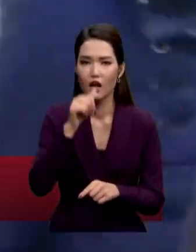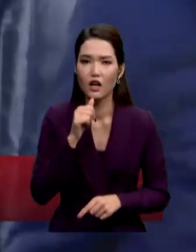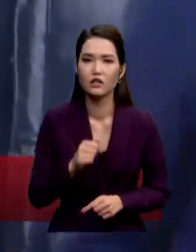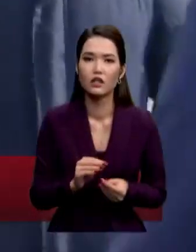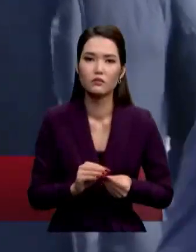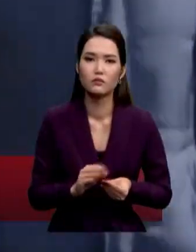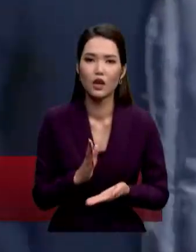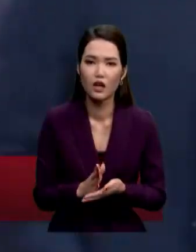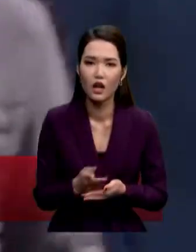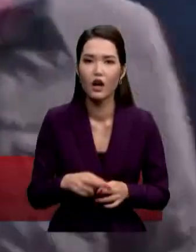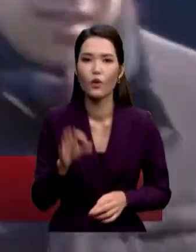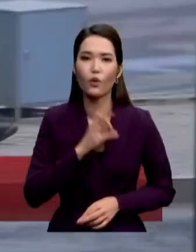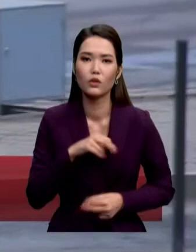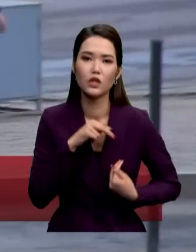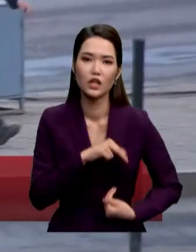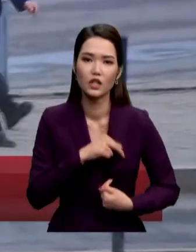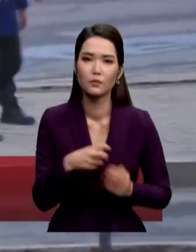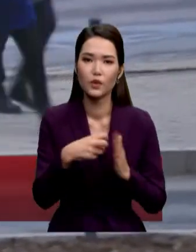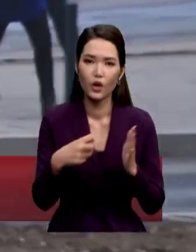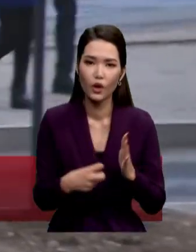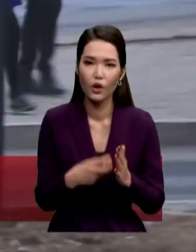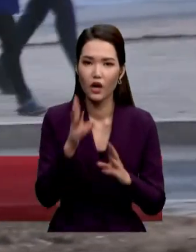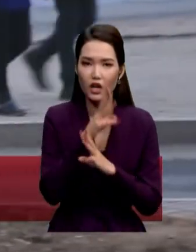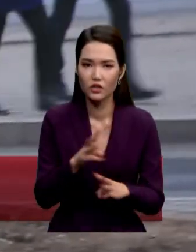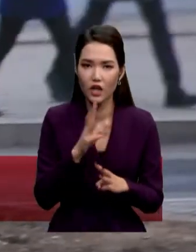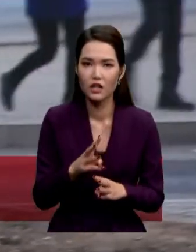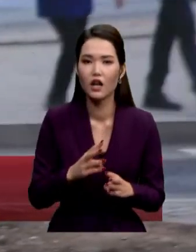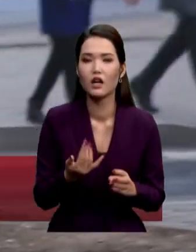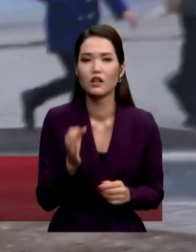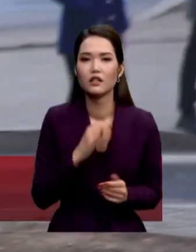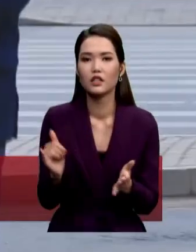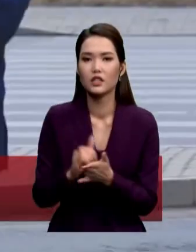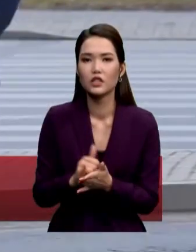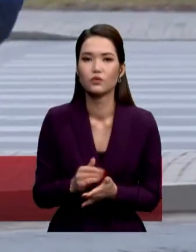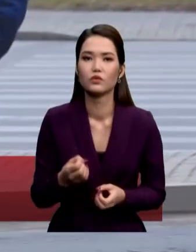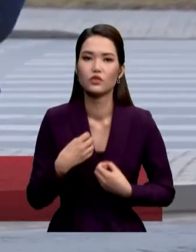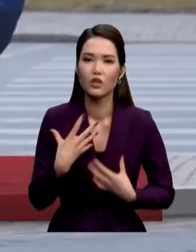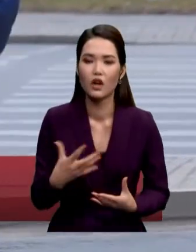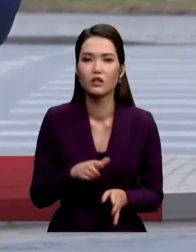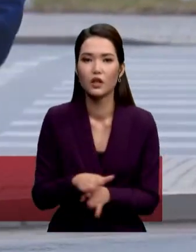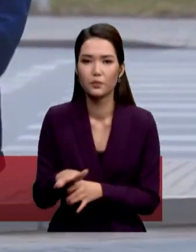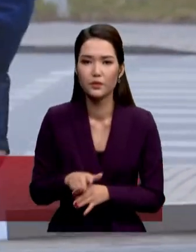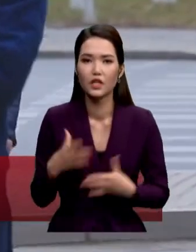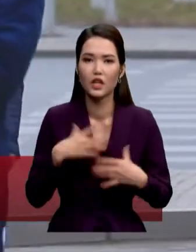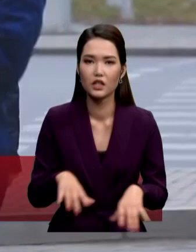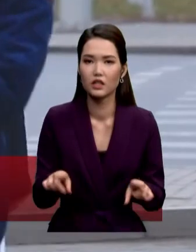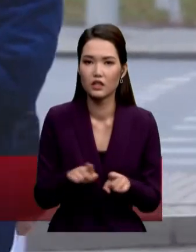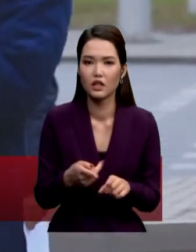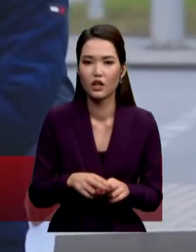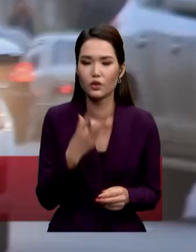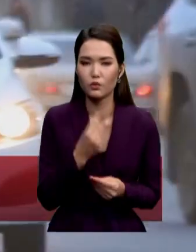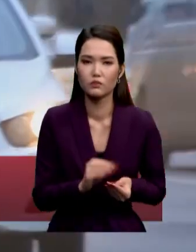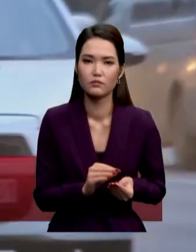тұр. Ал қолданыстағы еңбек кодексіне сәйкес жалақыға индексация жасауға жұмыс беруші міндеттелмеген, яғни өз